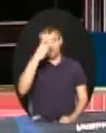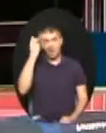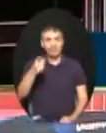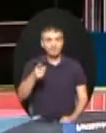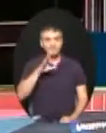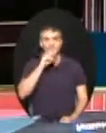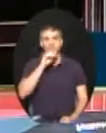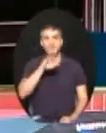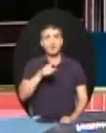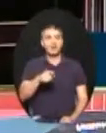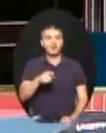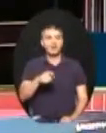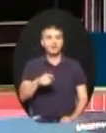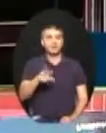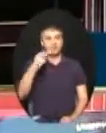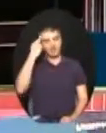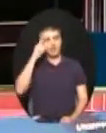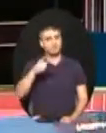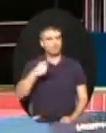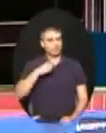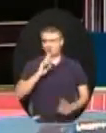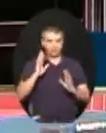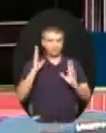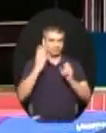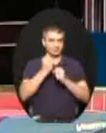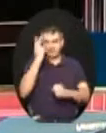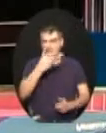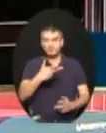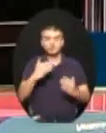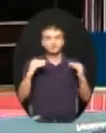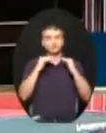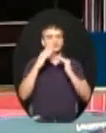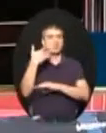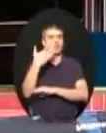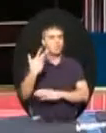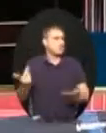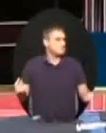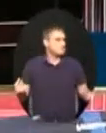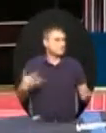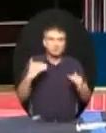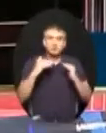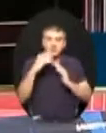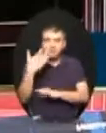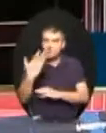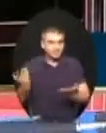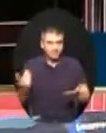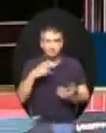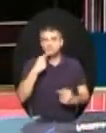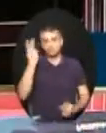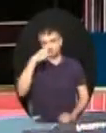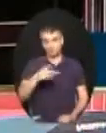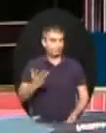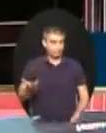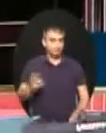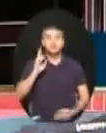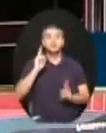ערבים, מדברים על כך, על הרעיון הזה שאני לא כל כך מצליח להבין אותו, שוויון לאומי. והשוויון הלאומי בין השאר מפרשים אותו